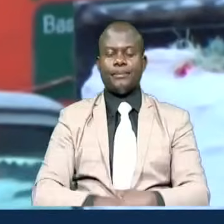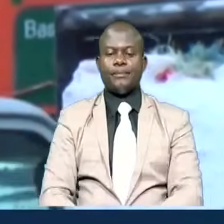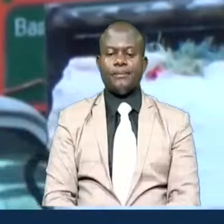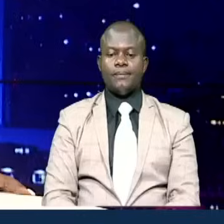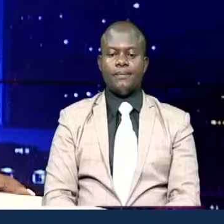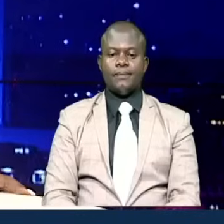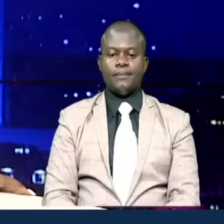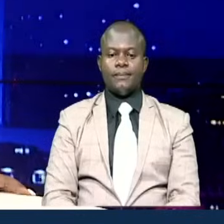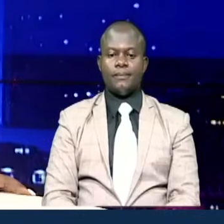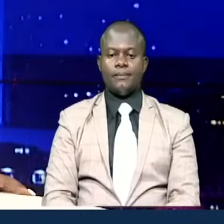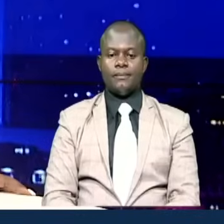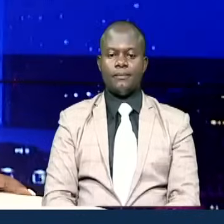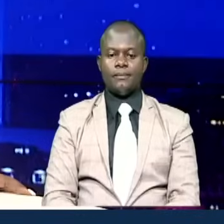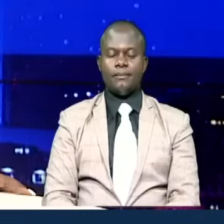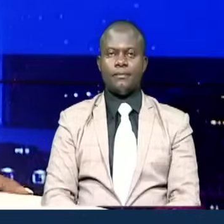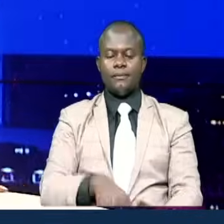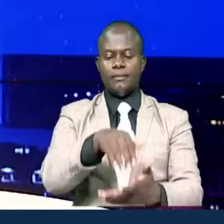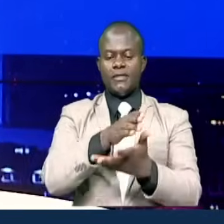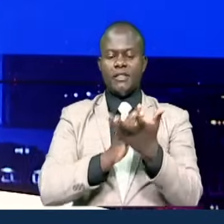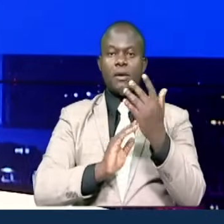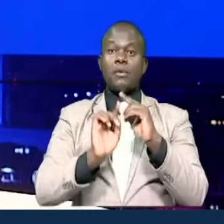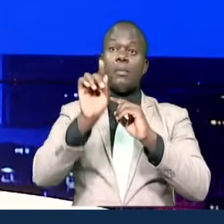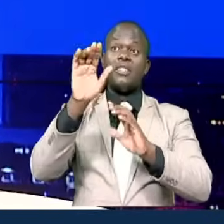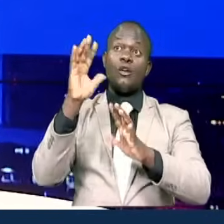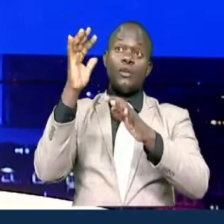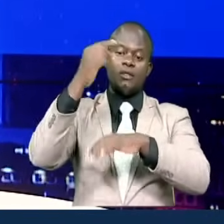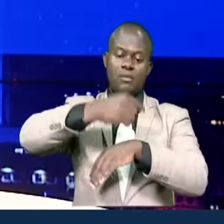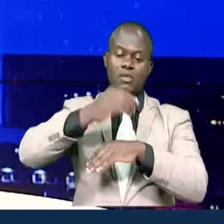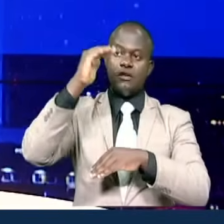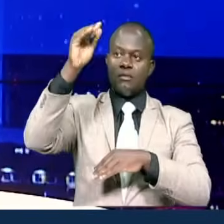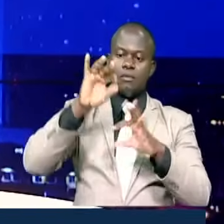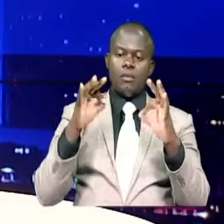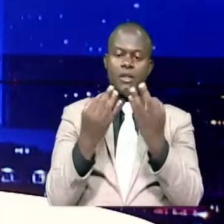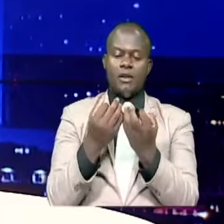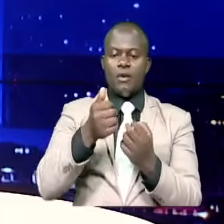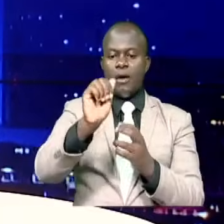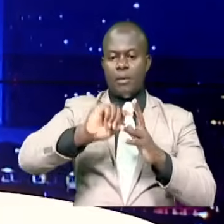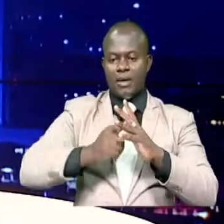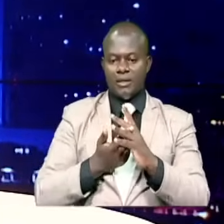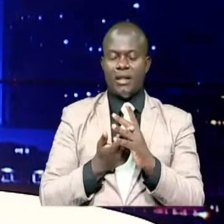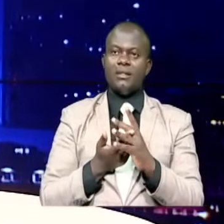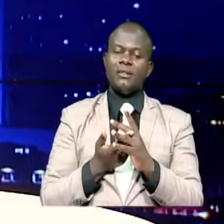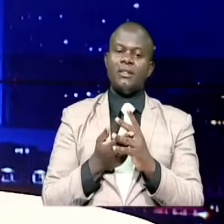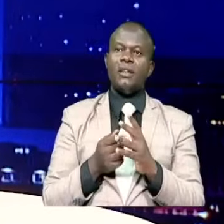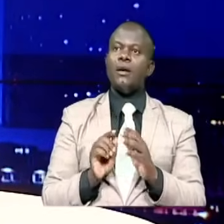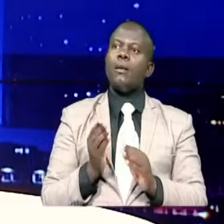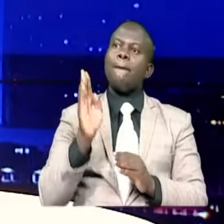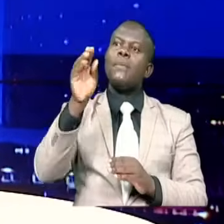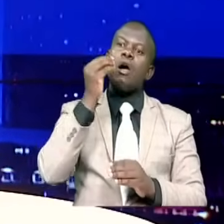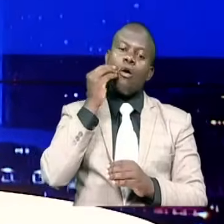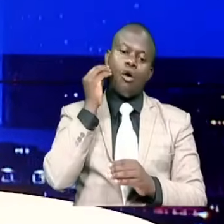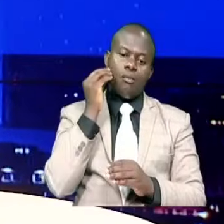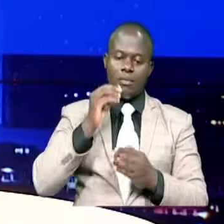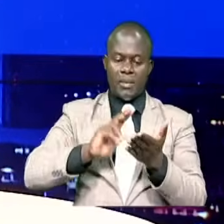Kigali nabo bamwe mu bajya kwizihiriza iminsi mikuru mu miryango yabo batangiye ingendo ziberekeza iwabo bamwe rero baremeza